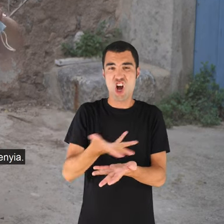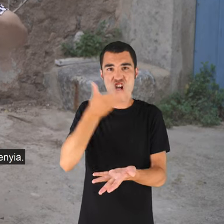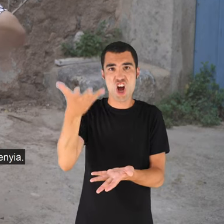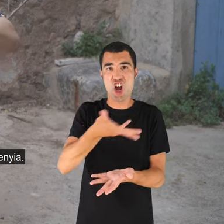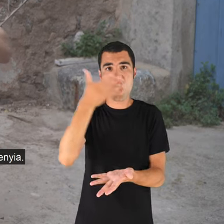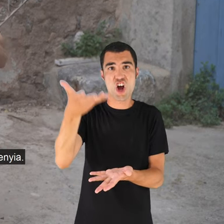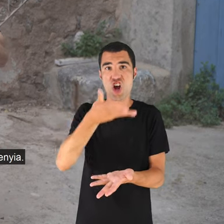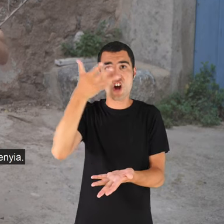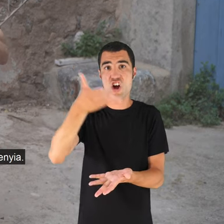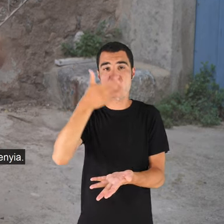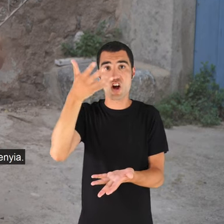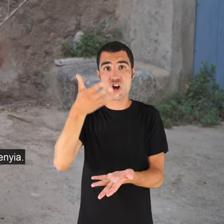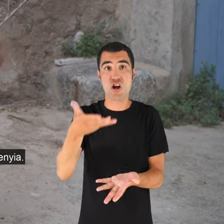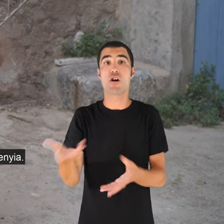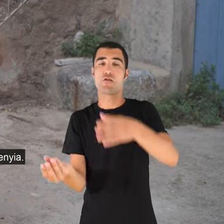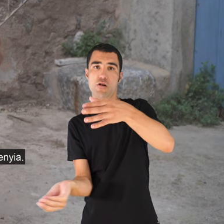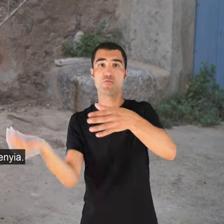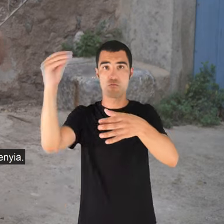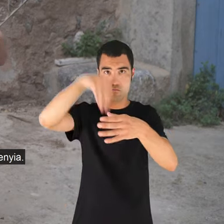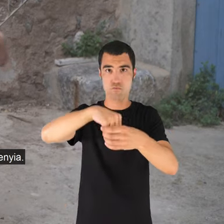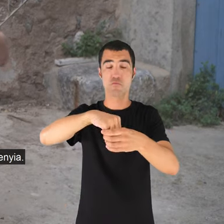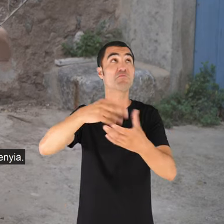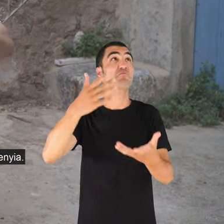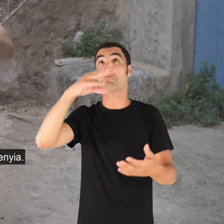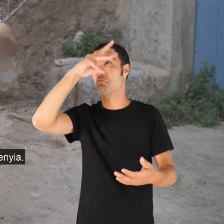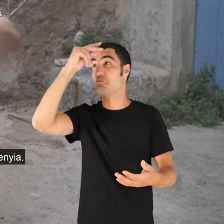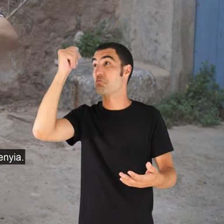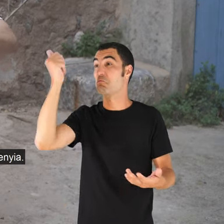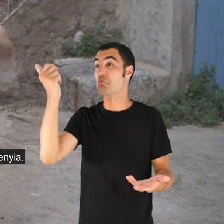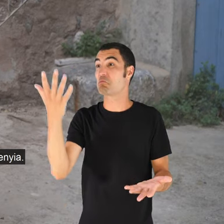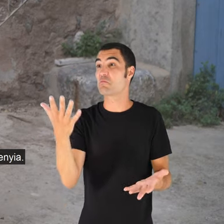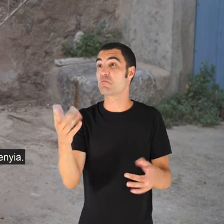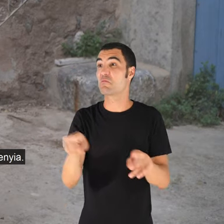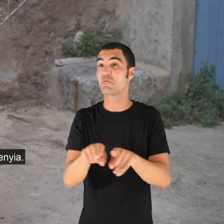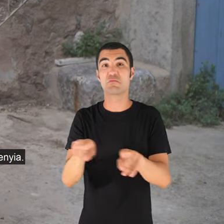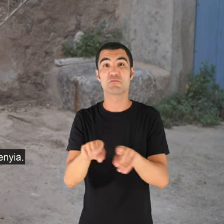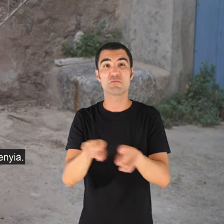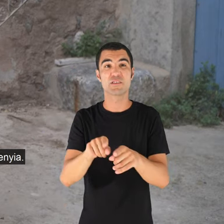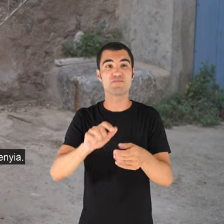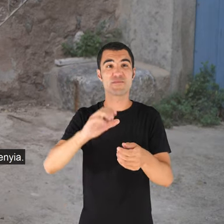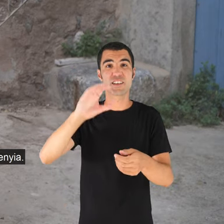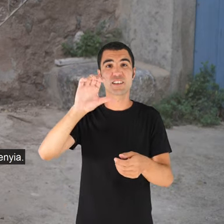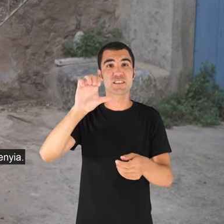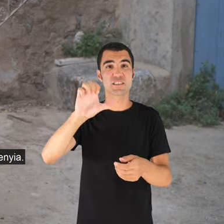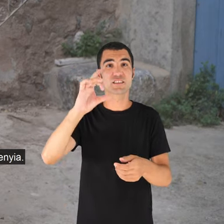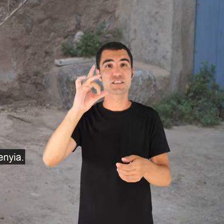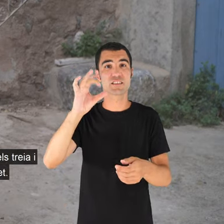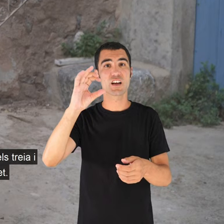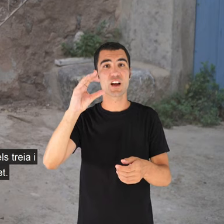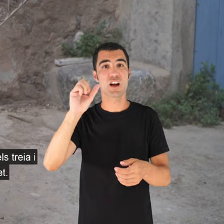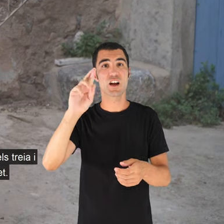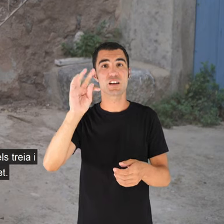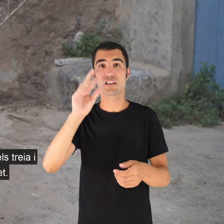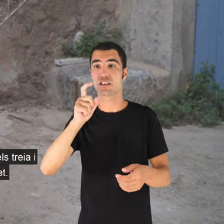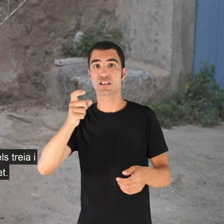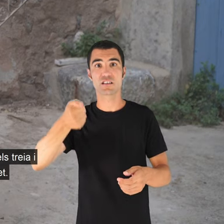a de dins, no me'n record que se diu, com un escarx, no? Sí. I el tenia. Era per tinta, tenia. I ell posava en